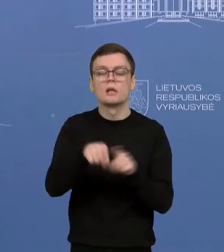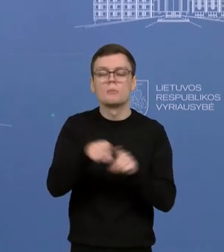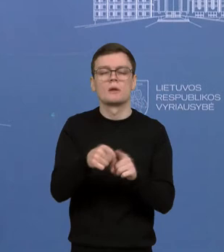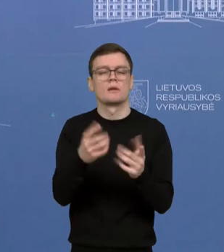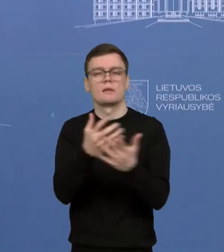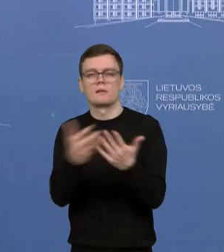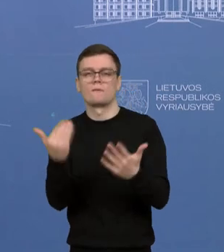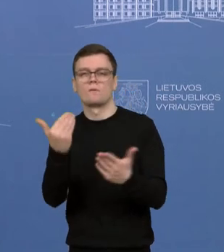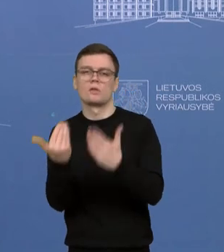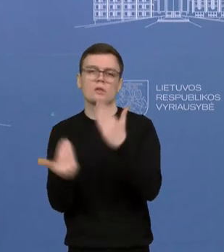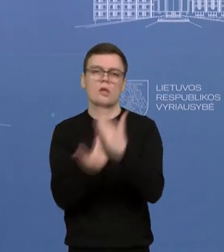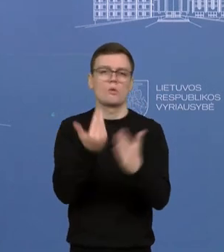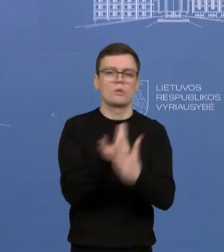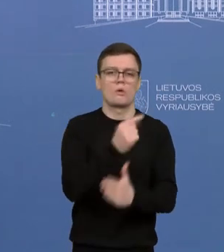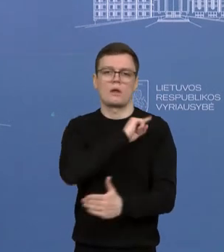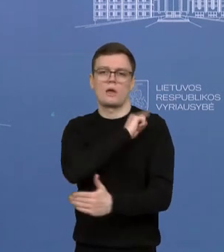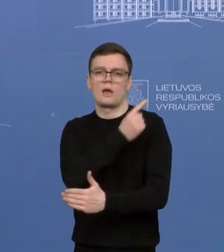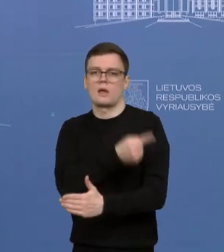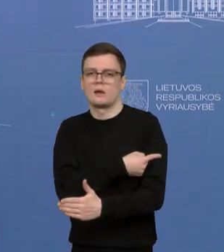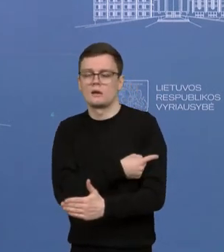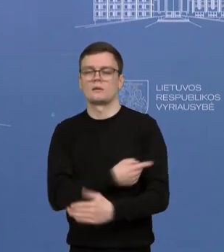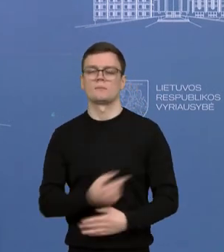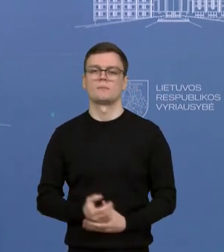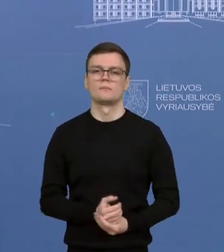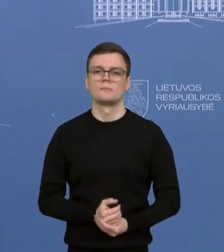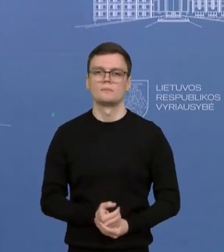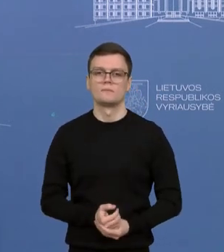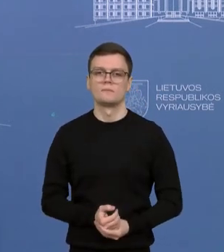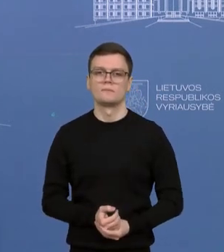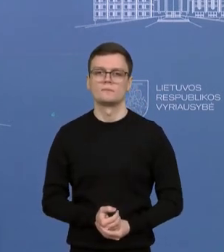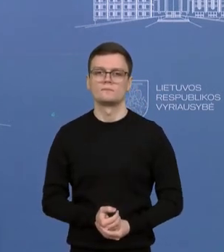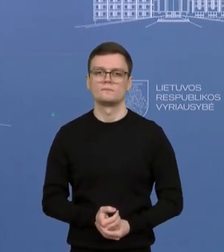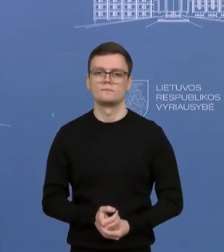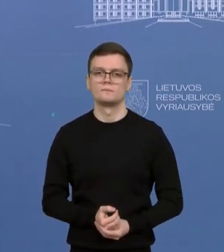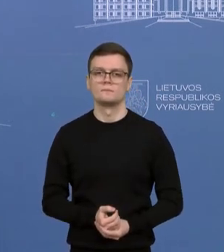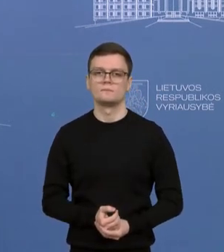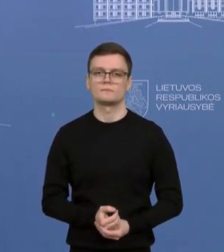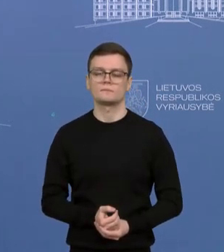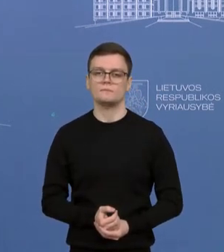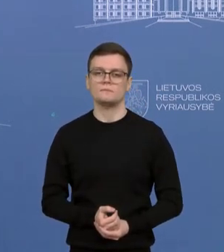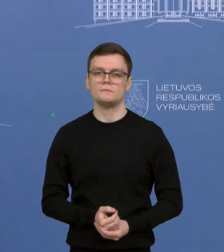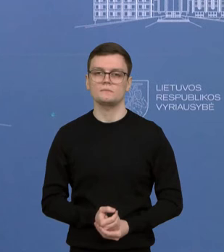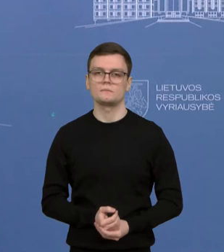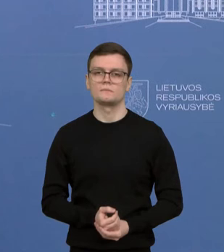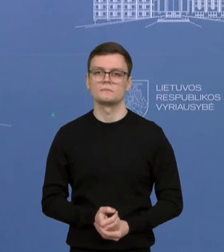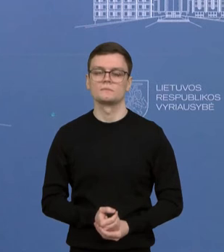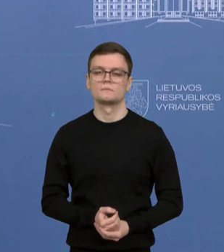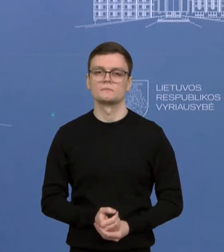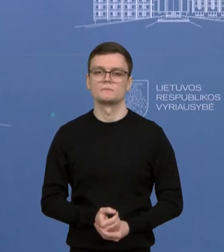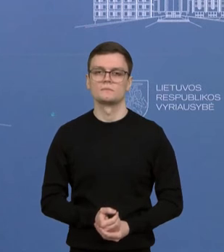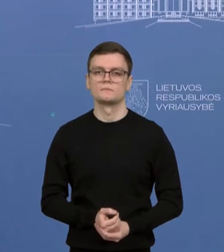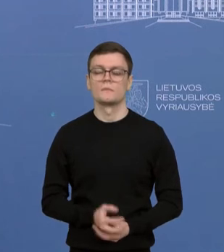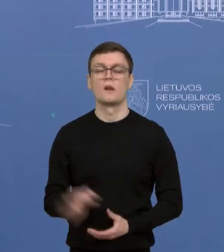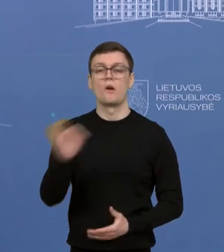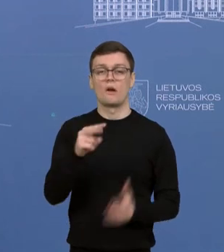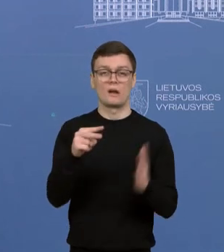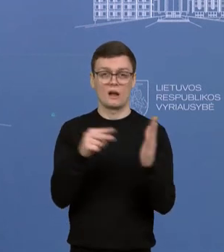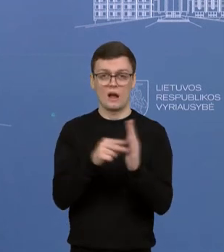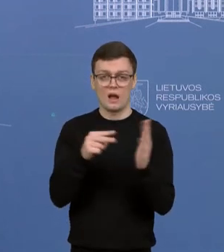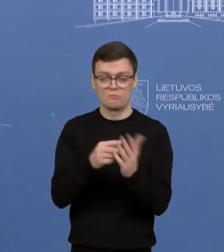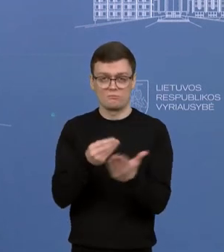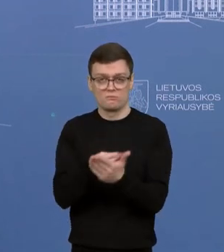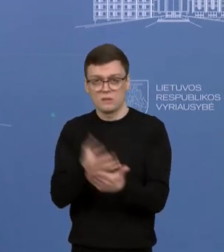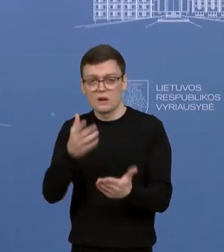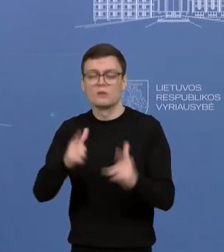ir kitas atsinaujinančios energijos išteklių priemonės. Ir taip pat dėl aukštų kainų, aišku,